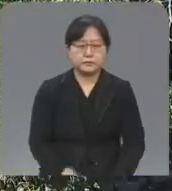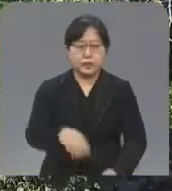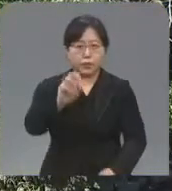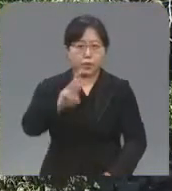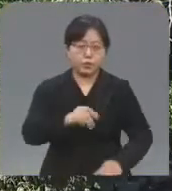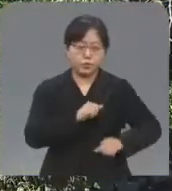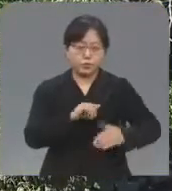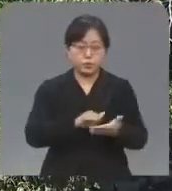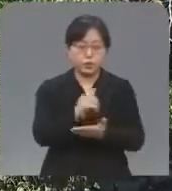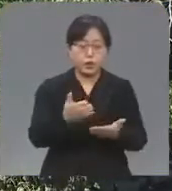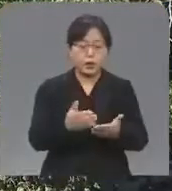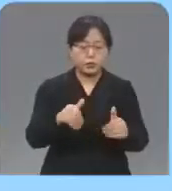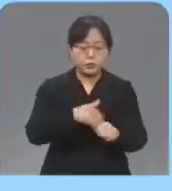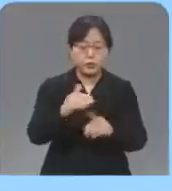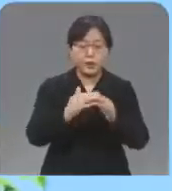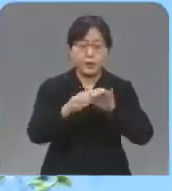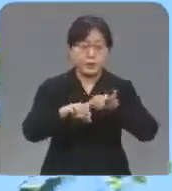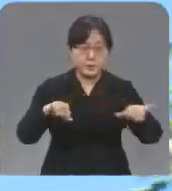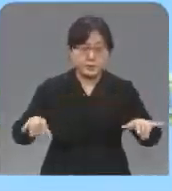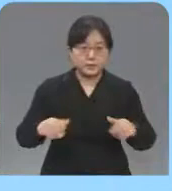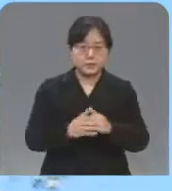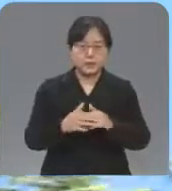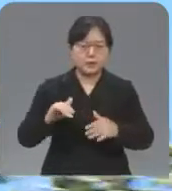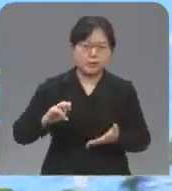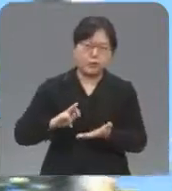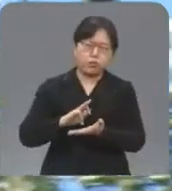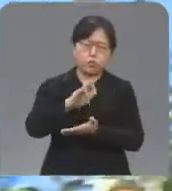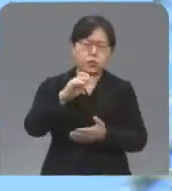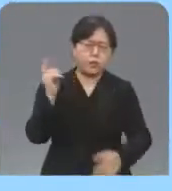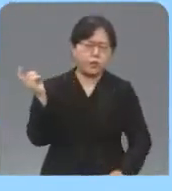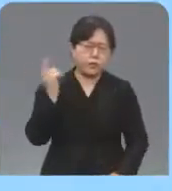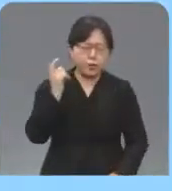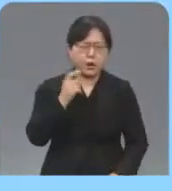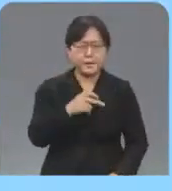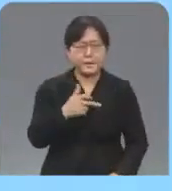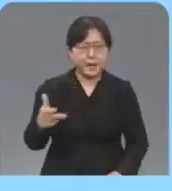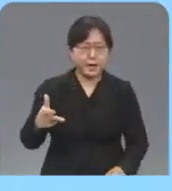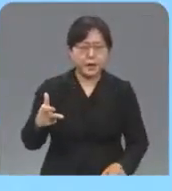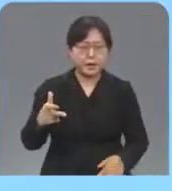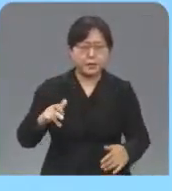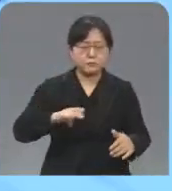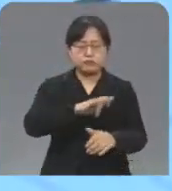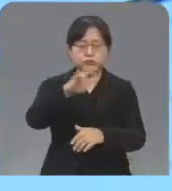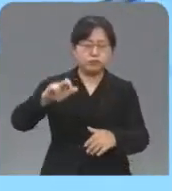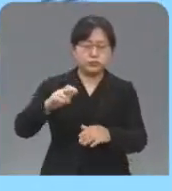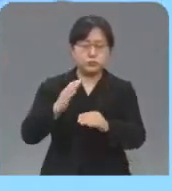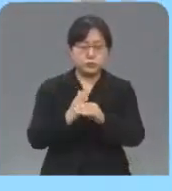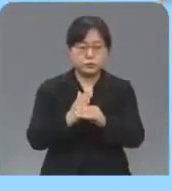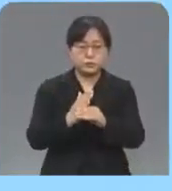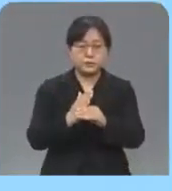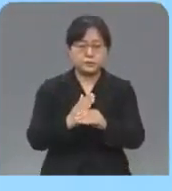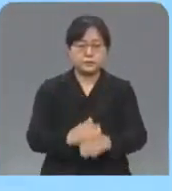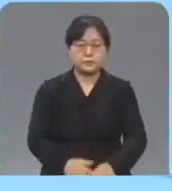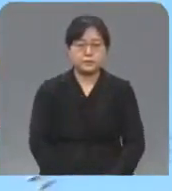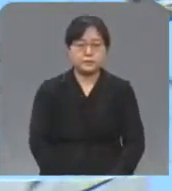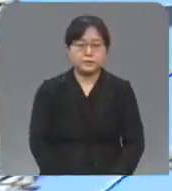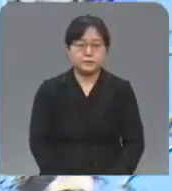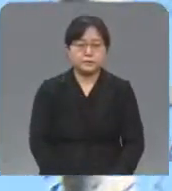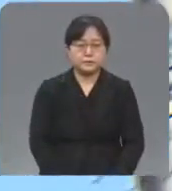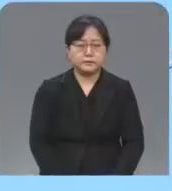광주 군공항 근처 마을입니다. 전투기가 굉음을 내며 마을 위를 지나갑니다.